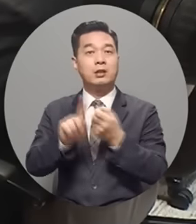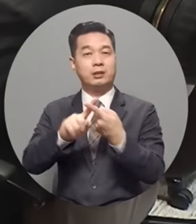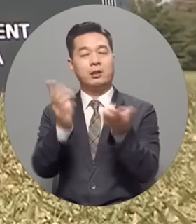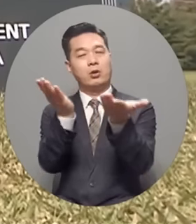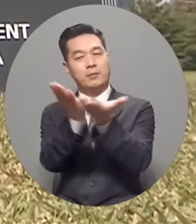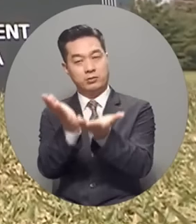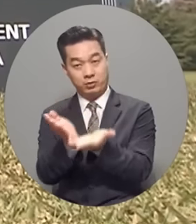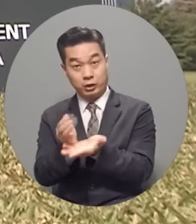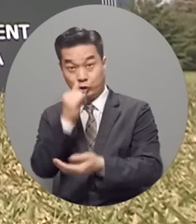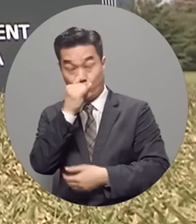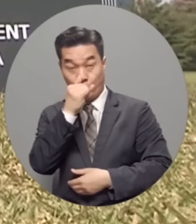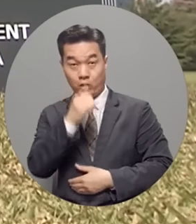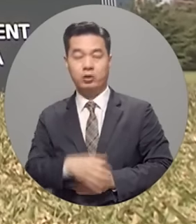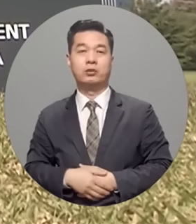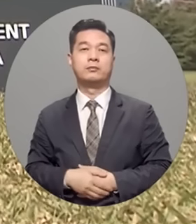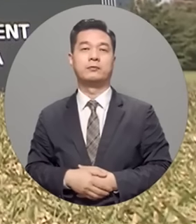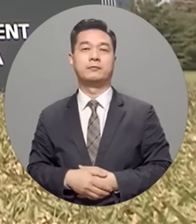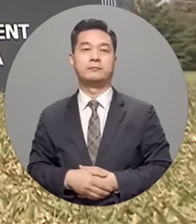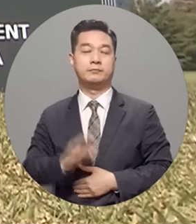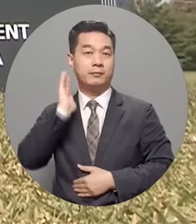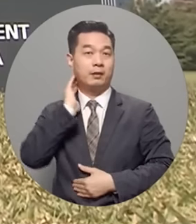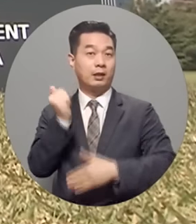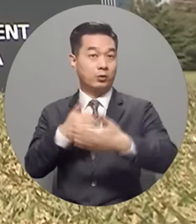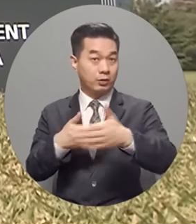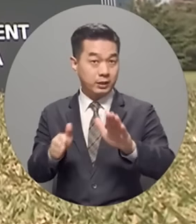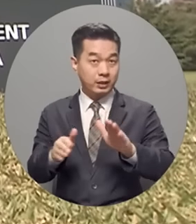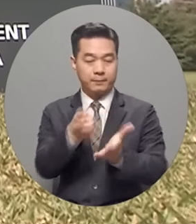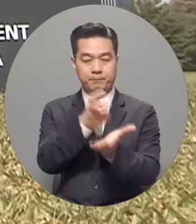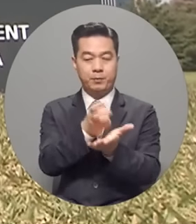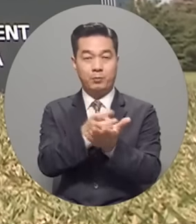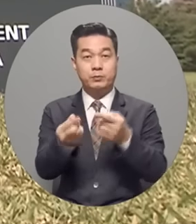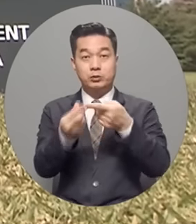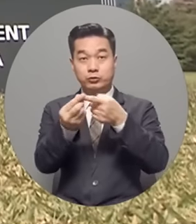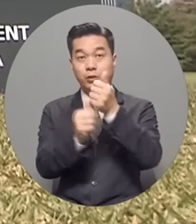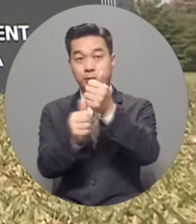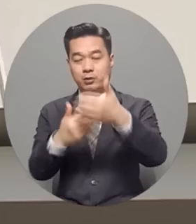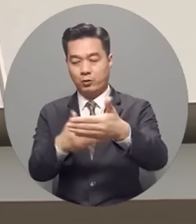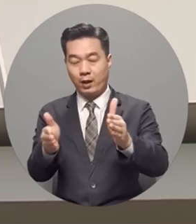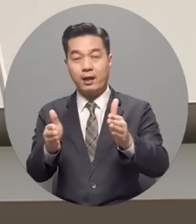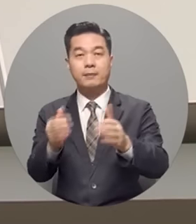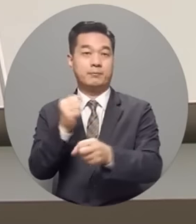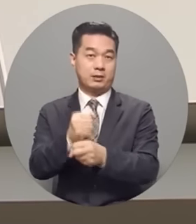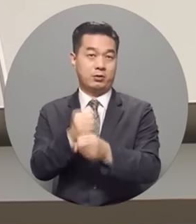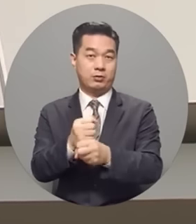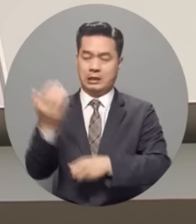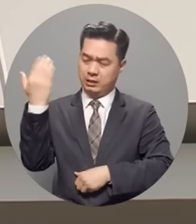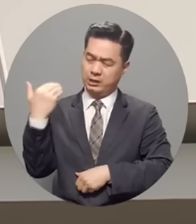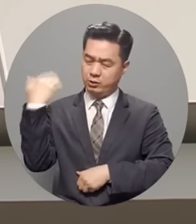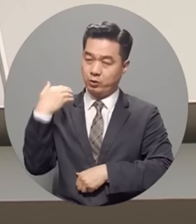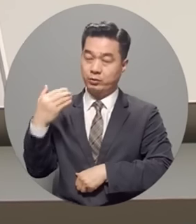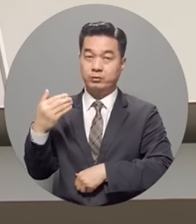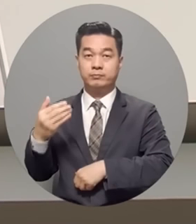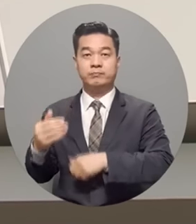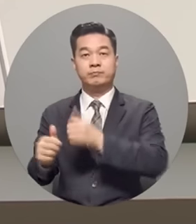있습니다. 대통령실은 가칭 법률수석비서관실을 신설해 기존 비서실장 아래